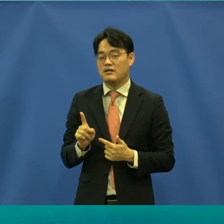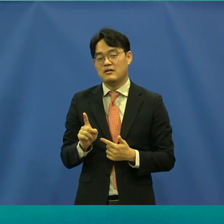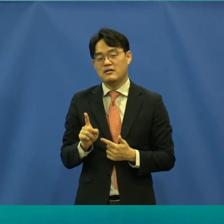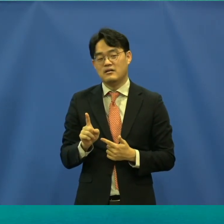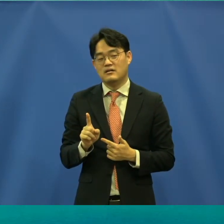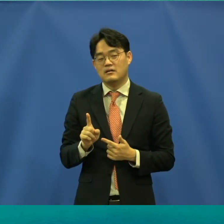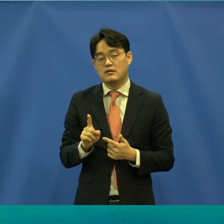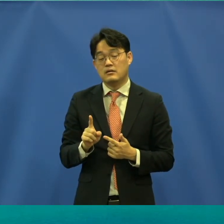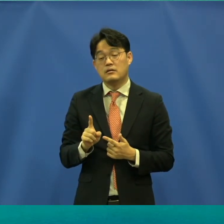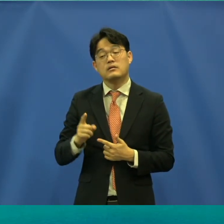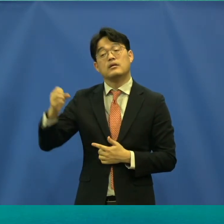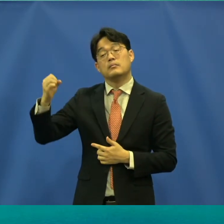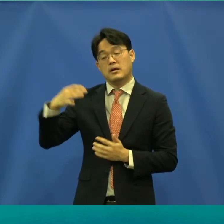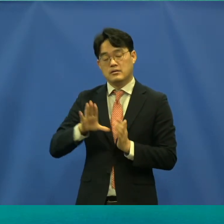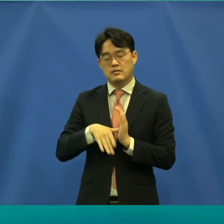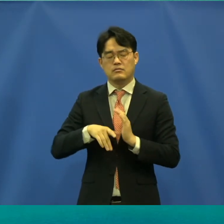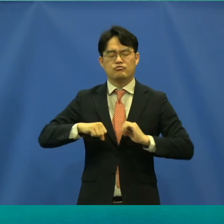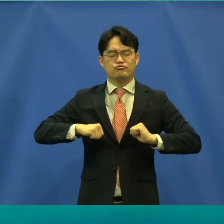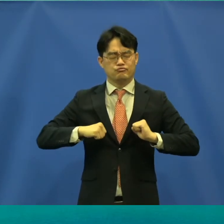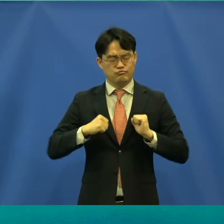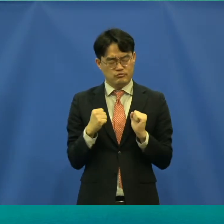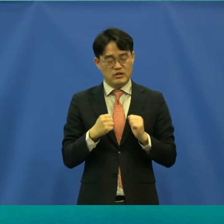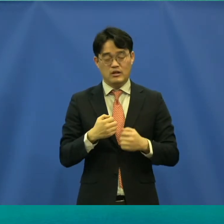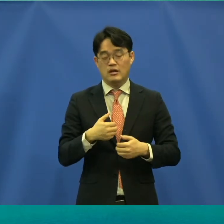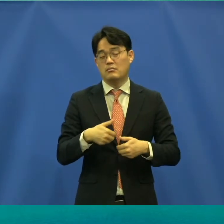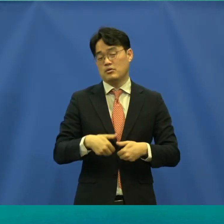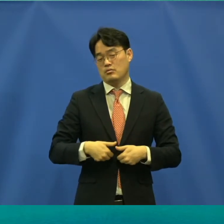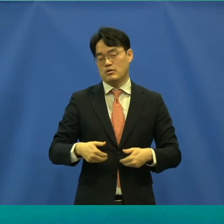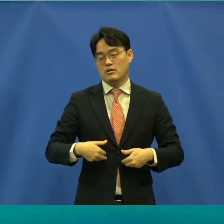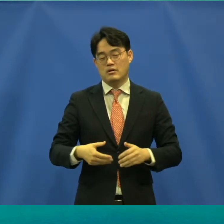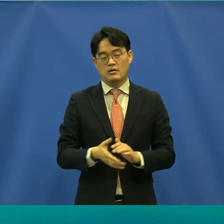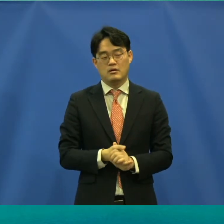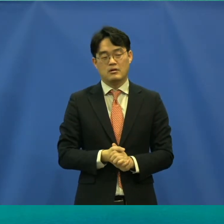요나의 개성이 이제 하나님의 말씀을 들을 때 드러나는 거죠.